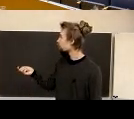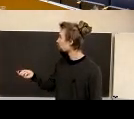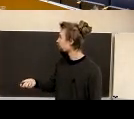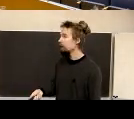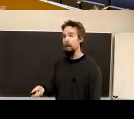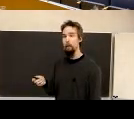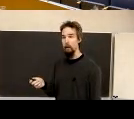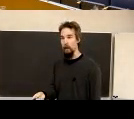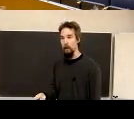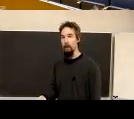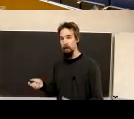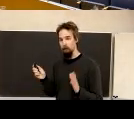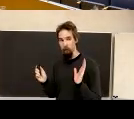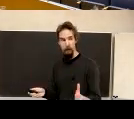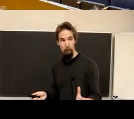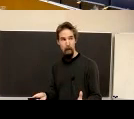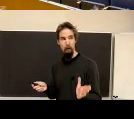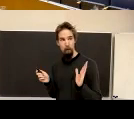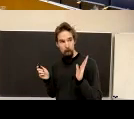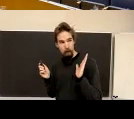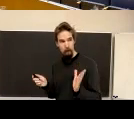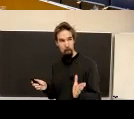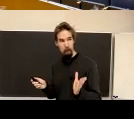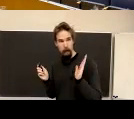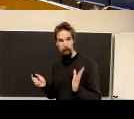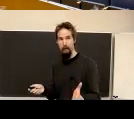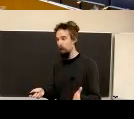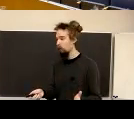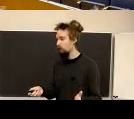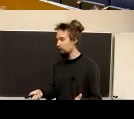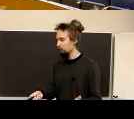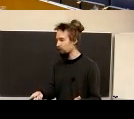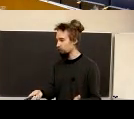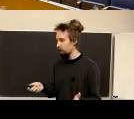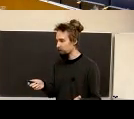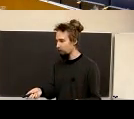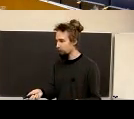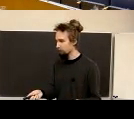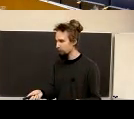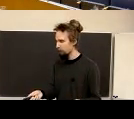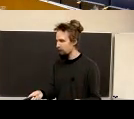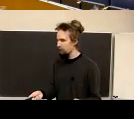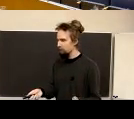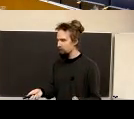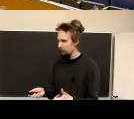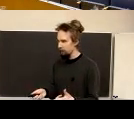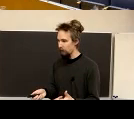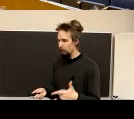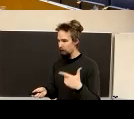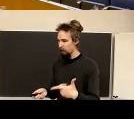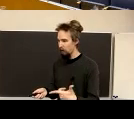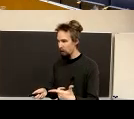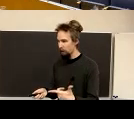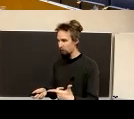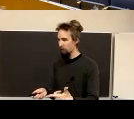tähän huoleen ja perustelemaan, että tässä on tämmöinen joku mielekäs tiedollinen prosessi kyseessä. Sitä ennen vielä